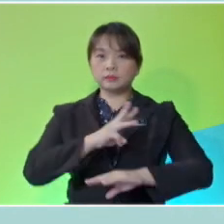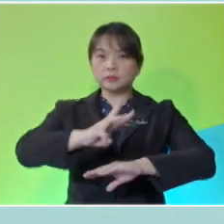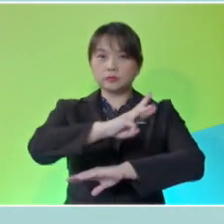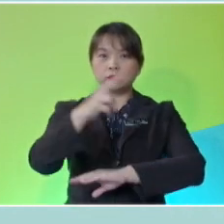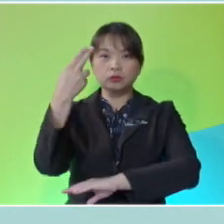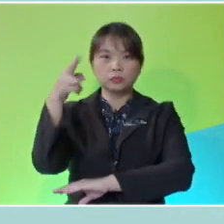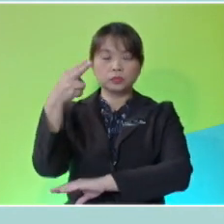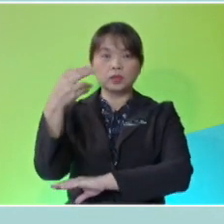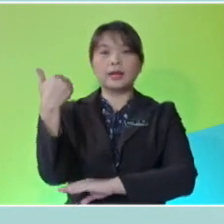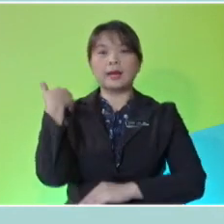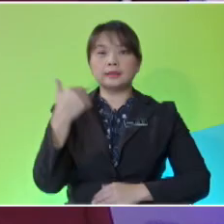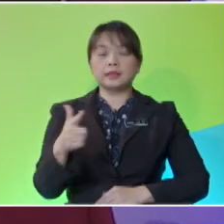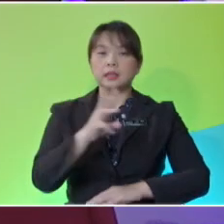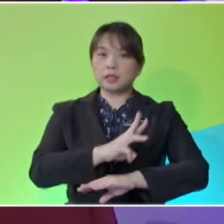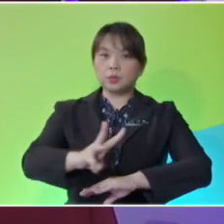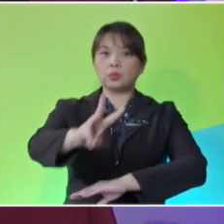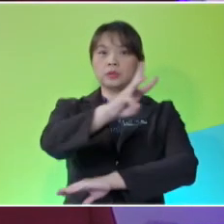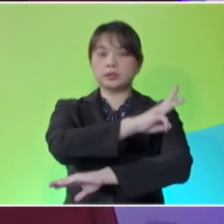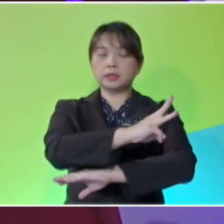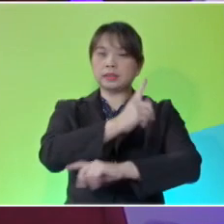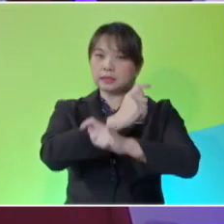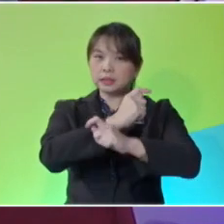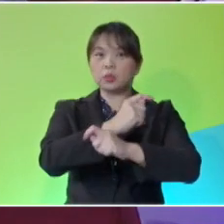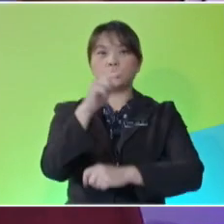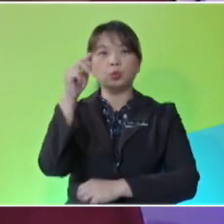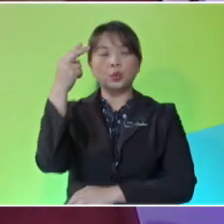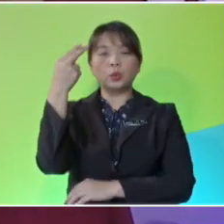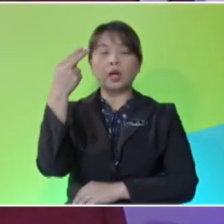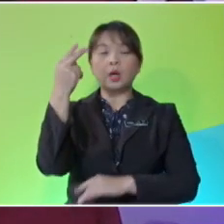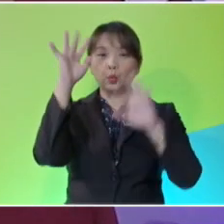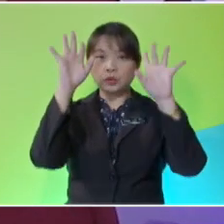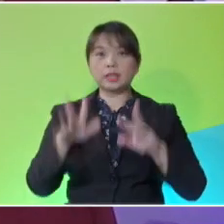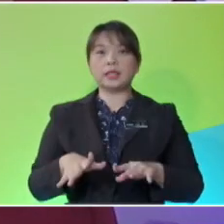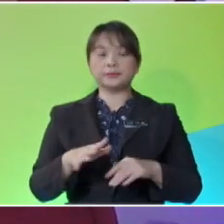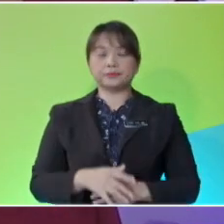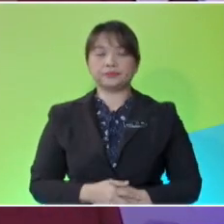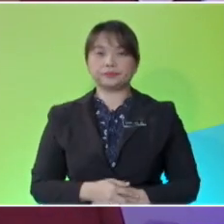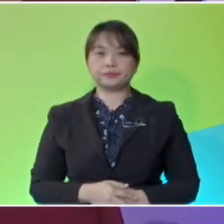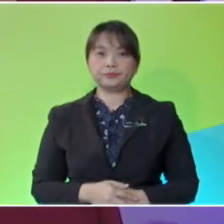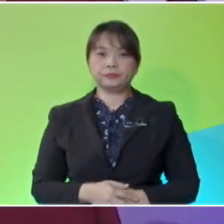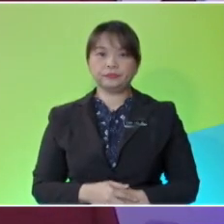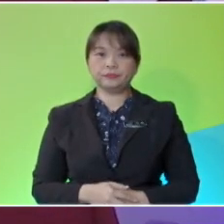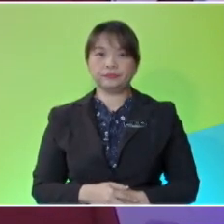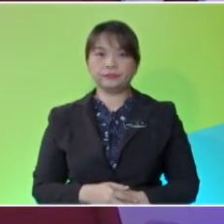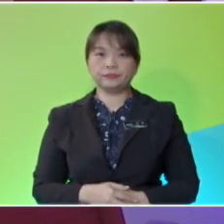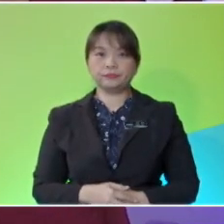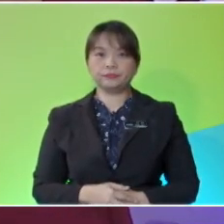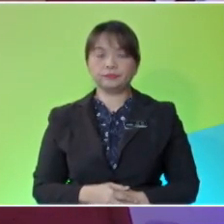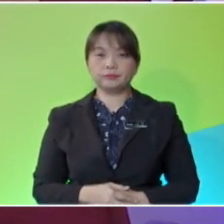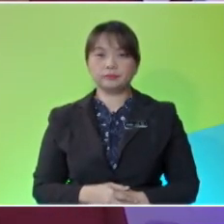tahan hujan Oke kita tersebut juga hutan tapi gitu kita boleh juga sebut sebagai kawasan tadahan hujan oke